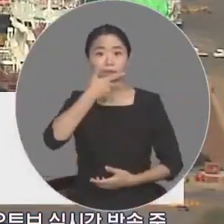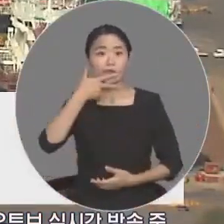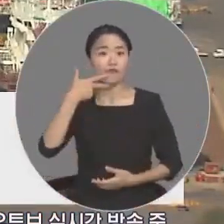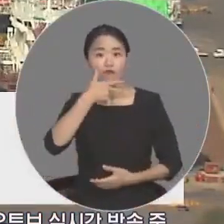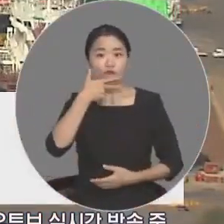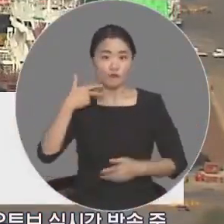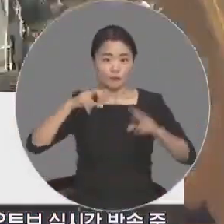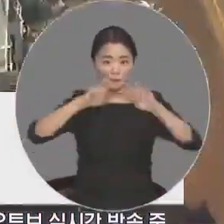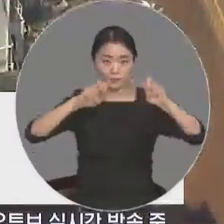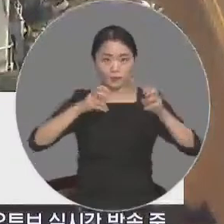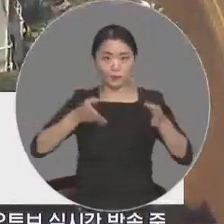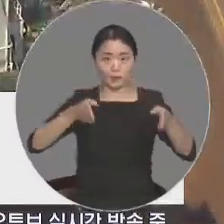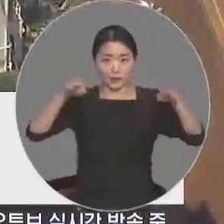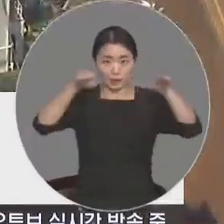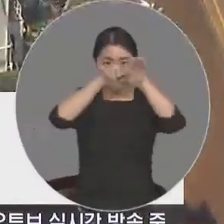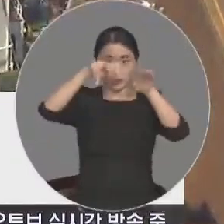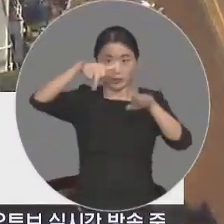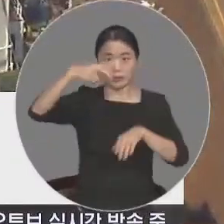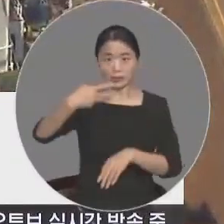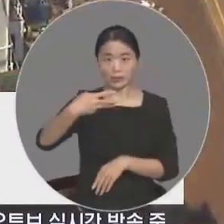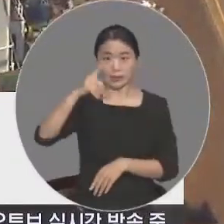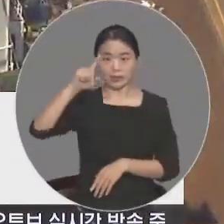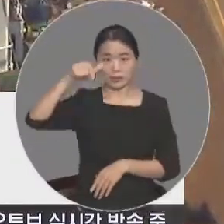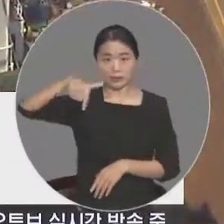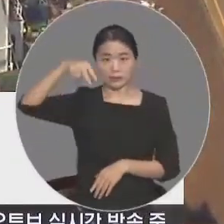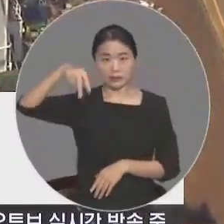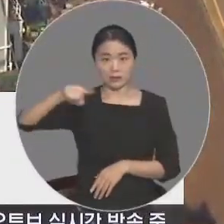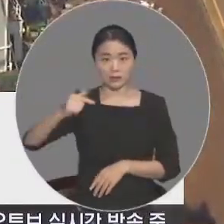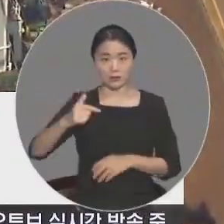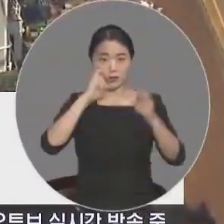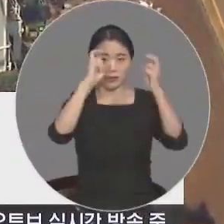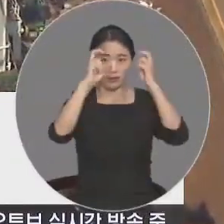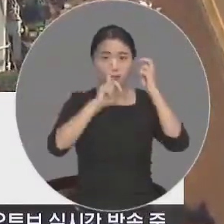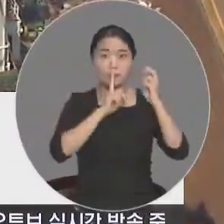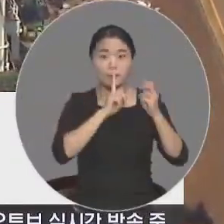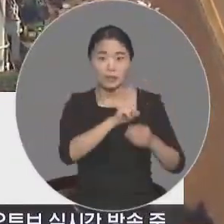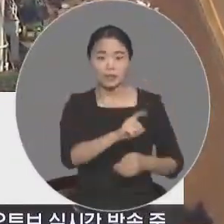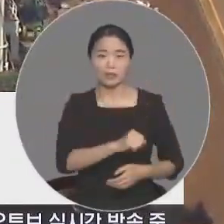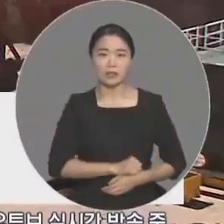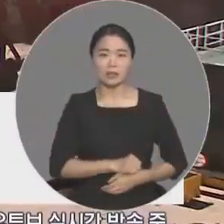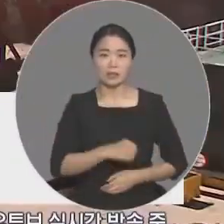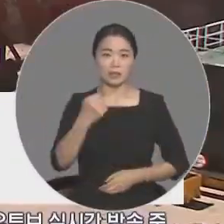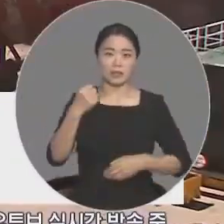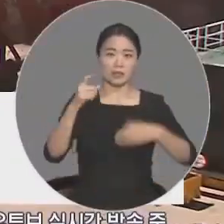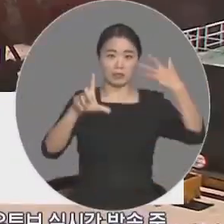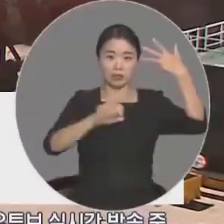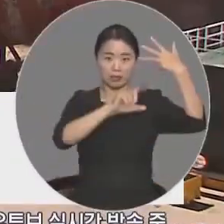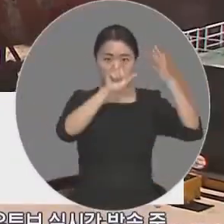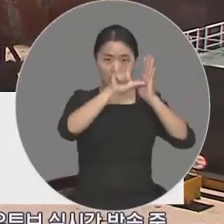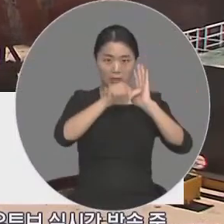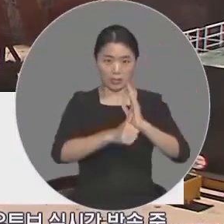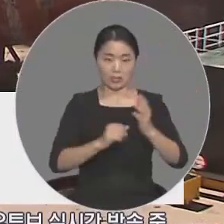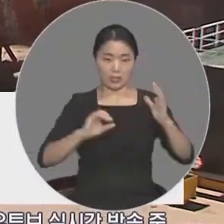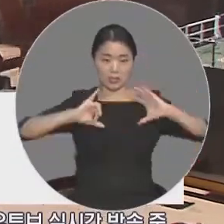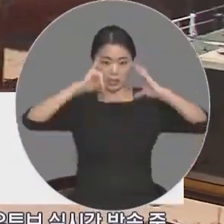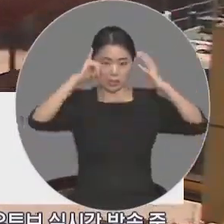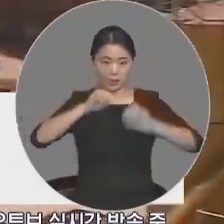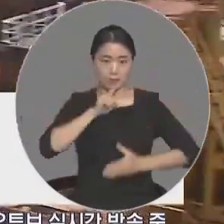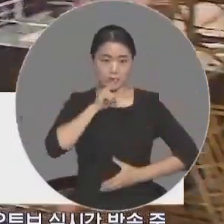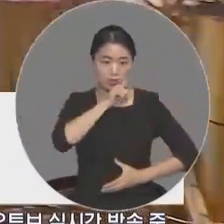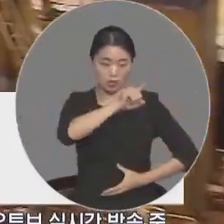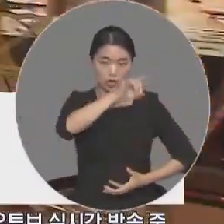조선 해운시황 분석기관 클락슨 리서치에 따르면 지난달 우리나라는 전 세계 발주량의 13%인